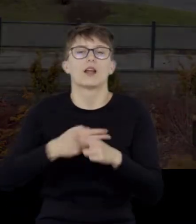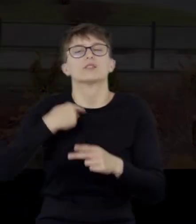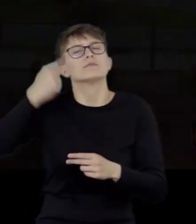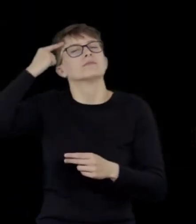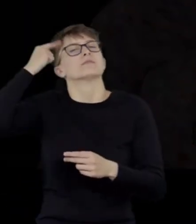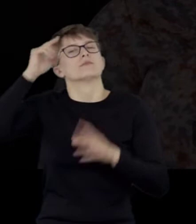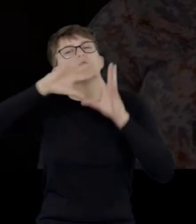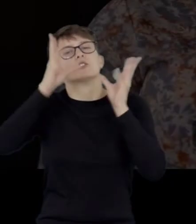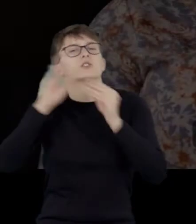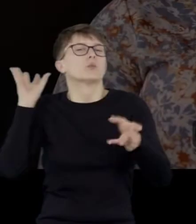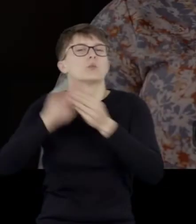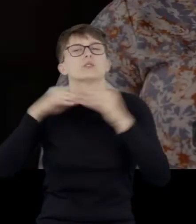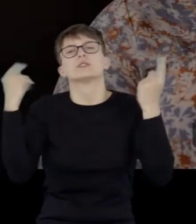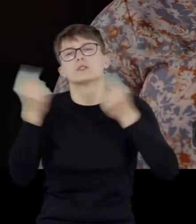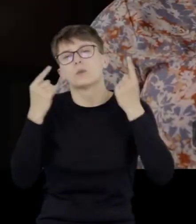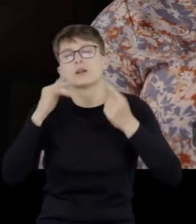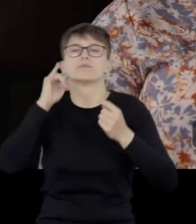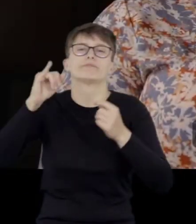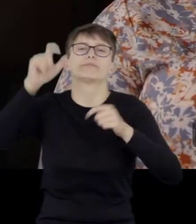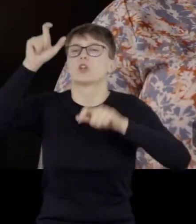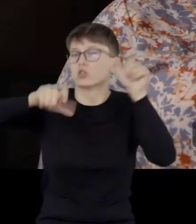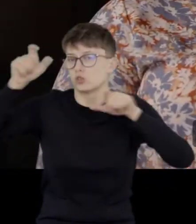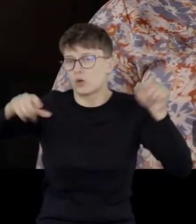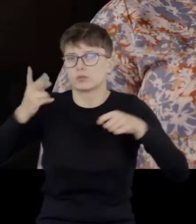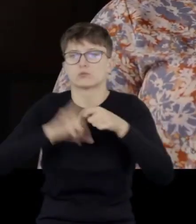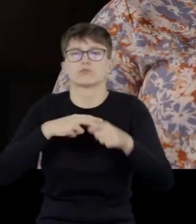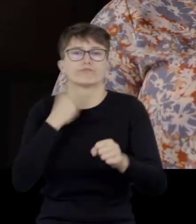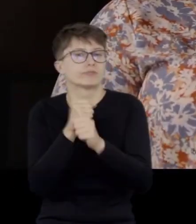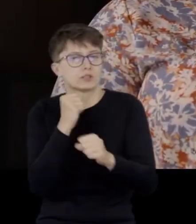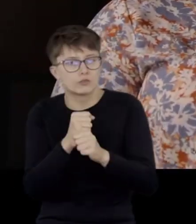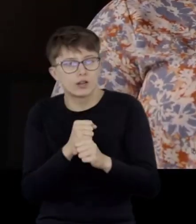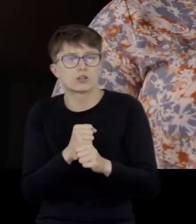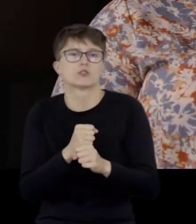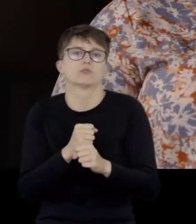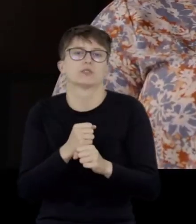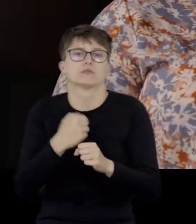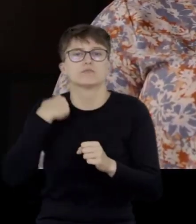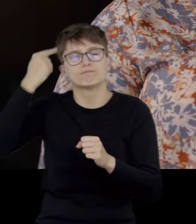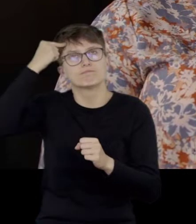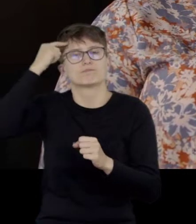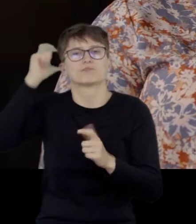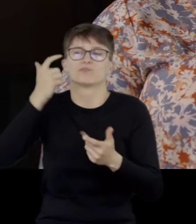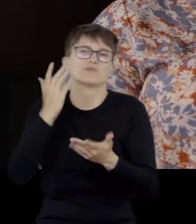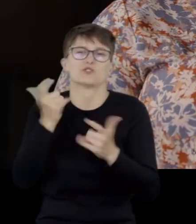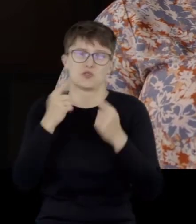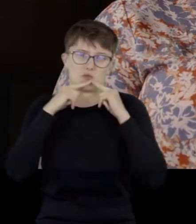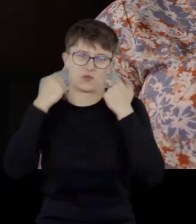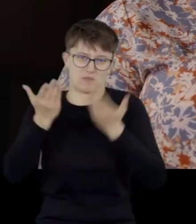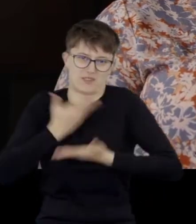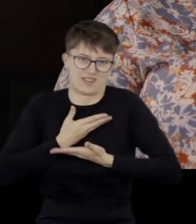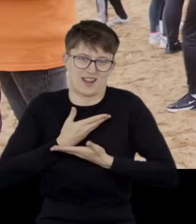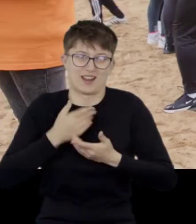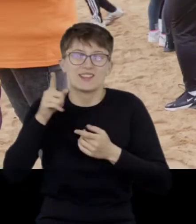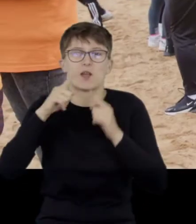I kiedy wspominam sobie wszystkie te sytuacje i osoby, z którymi pracowaliśmy, to przychodzi mi na myśl po prostu